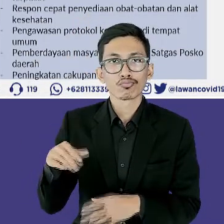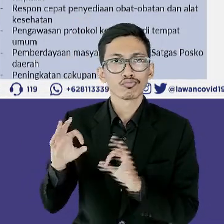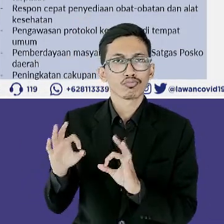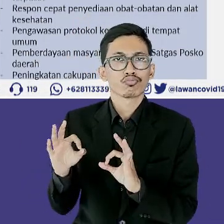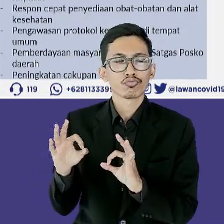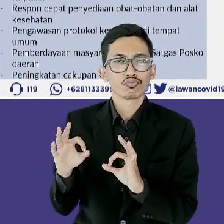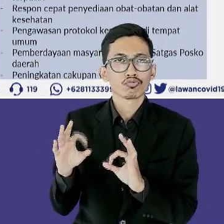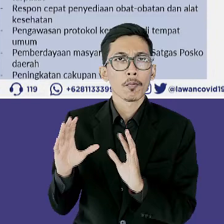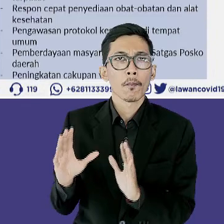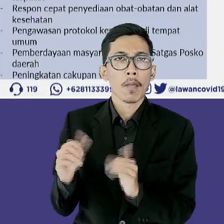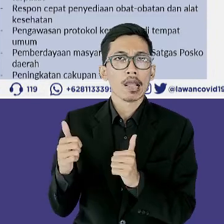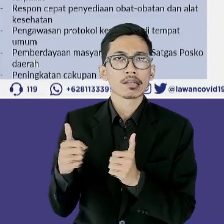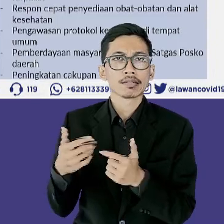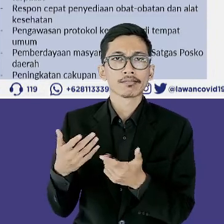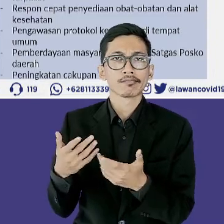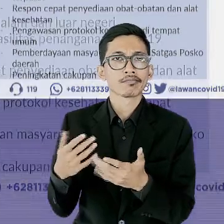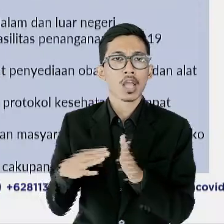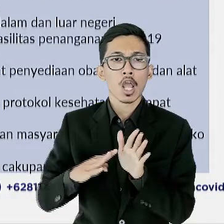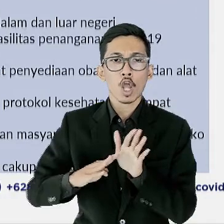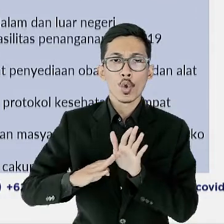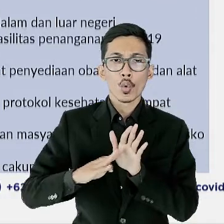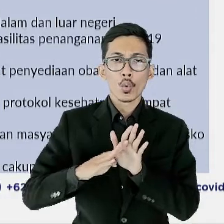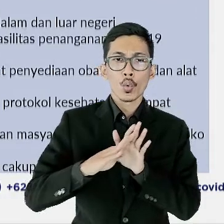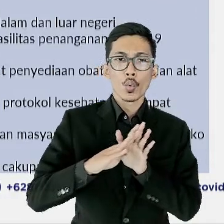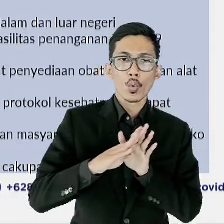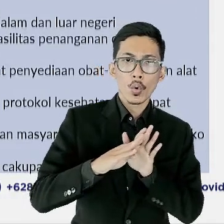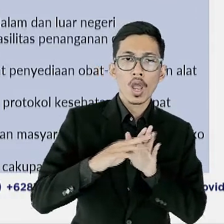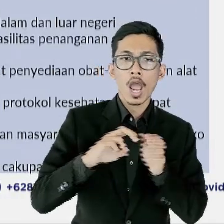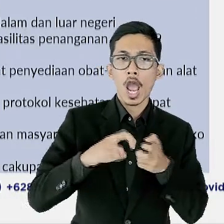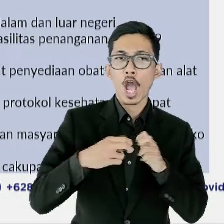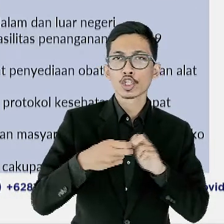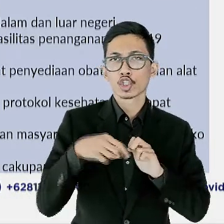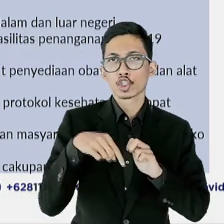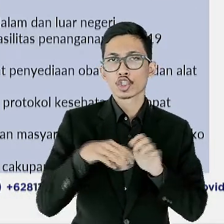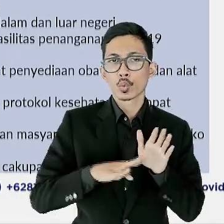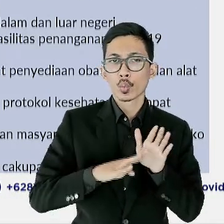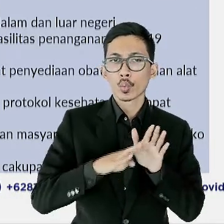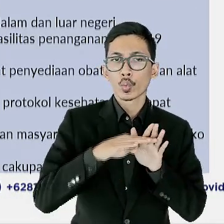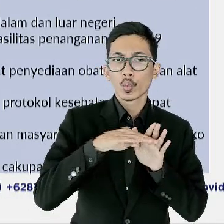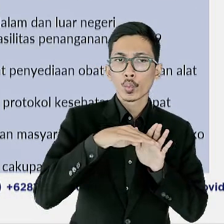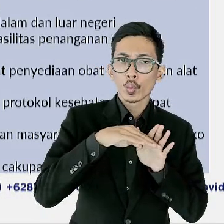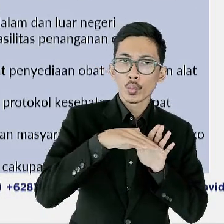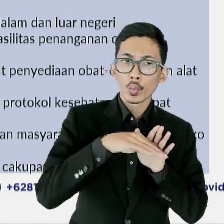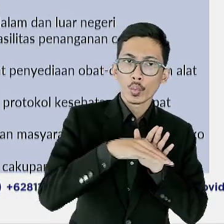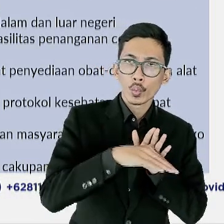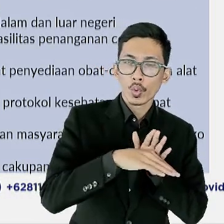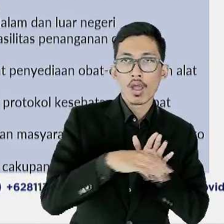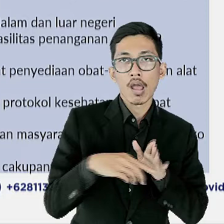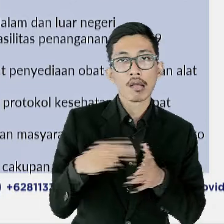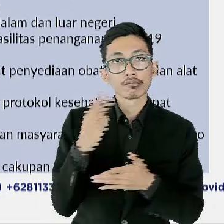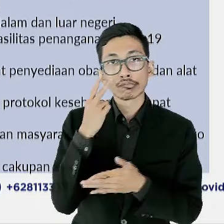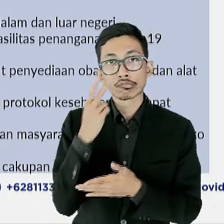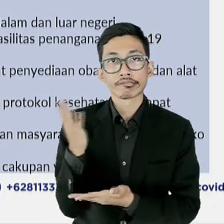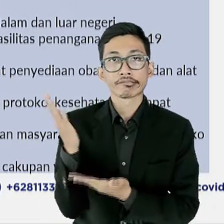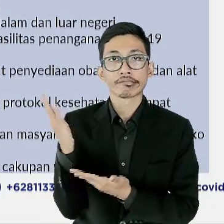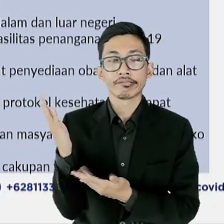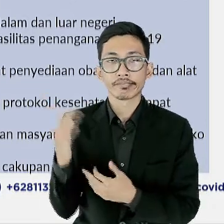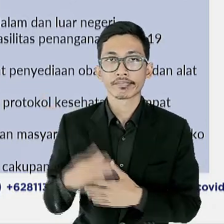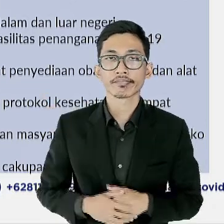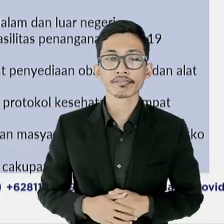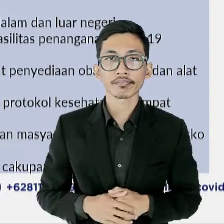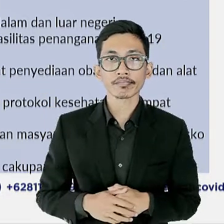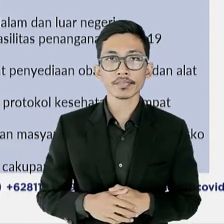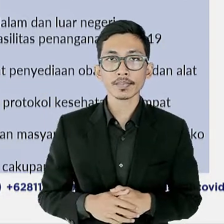cukup baik dalam mengatasi kenaikan kasus pada lonjakan kedua. Hal ini dibuktikan dengan lonjakan kasus yang hanya